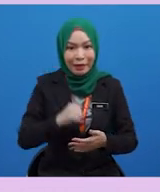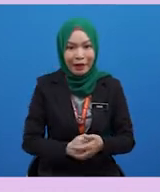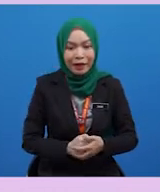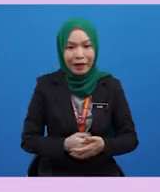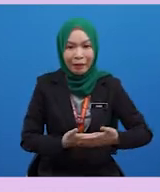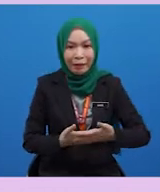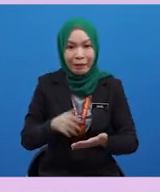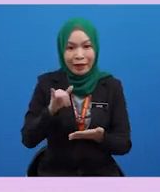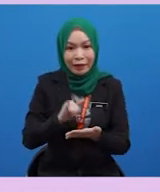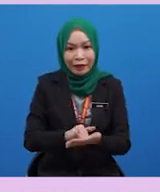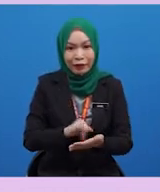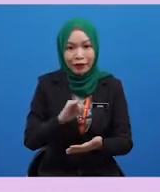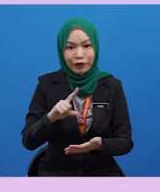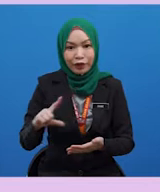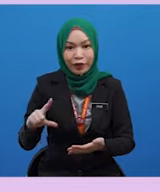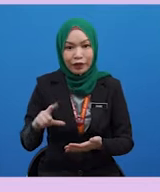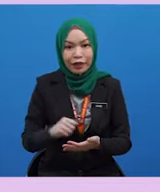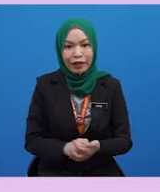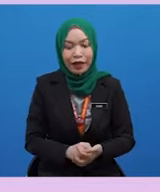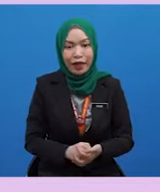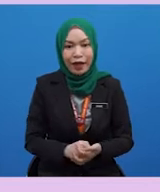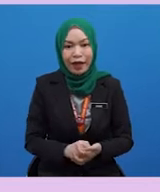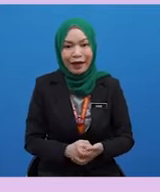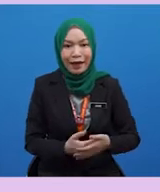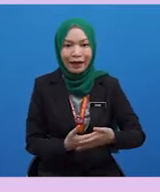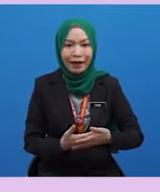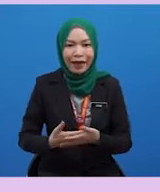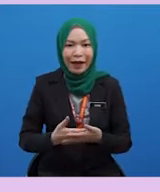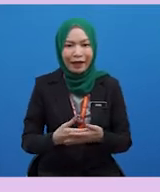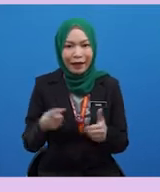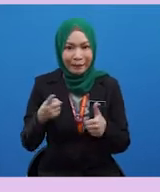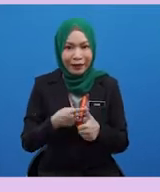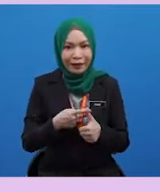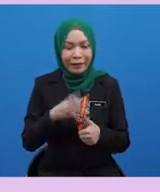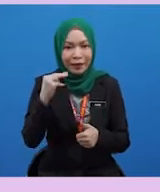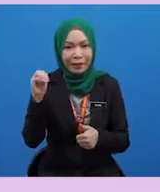umum kepada maklumat dalam ayat sebelumnya.